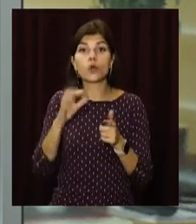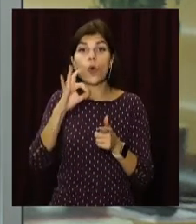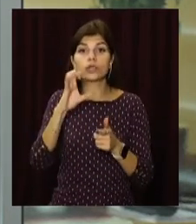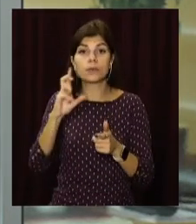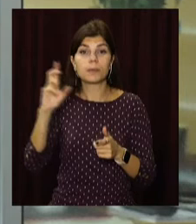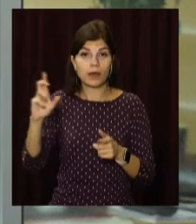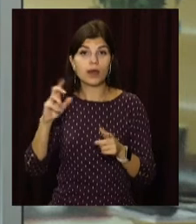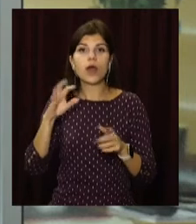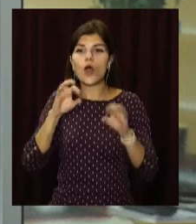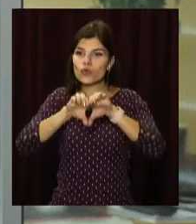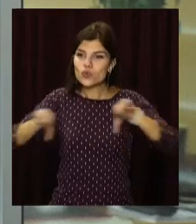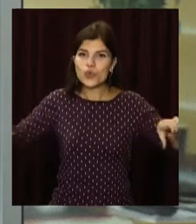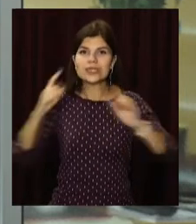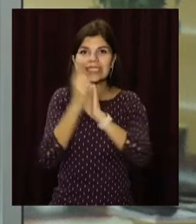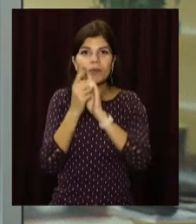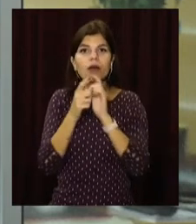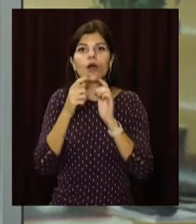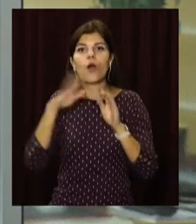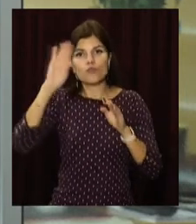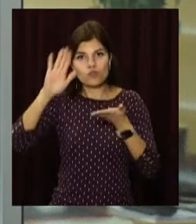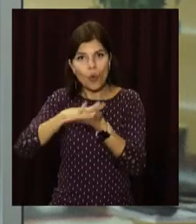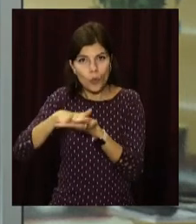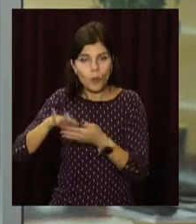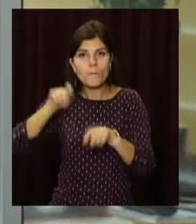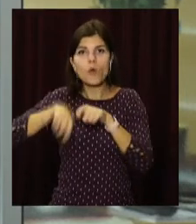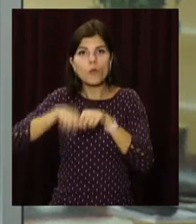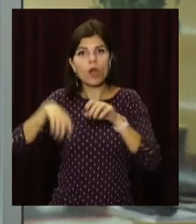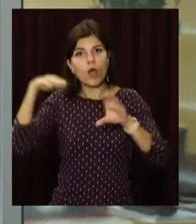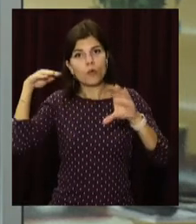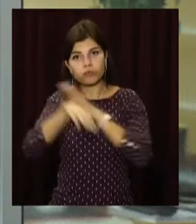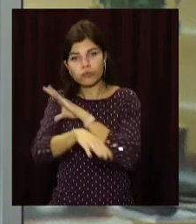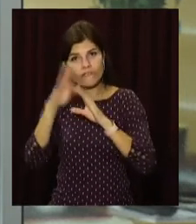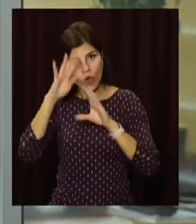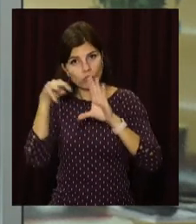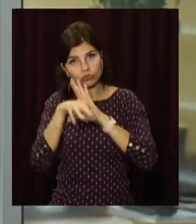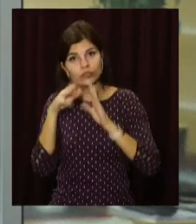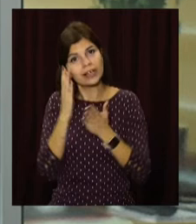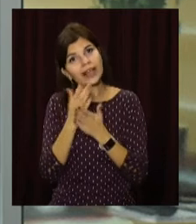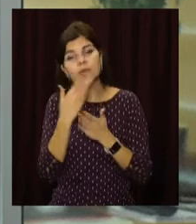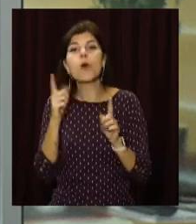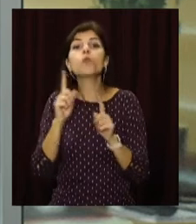та перевіряють на проходимість. Наразі завершуються підготовчі роботи у багатоповерхівці на